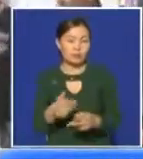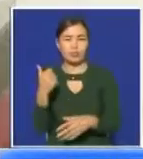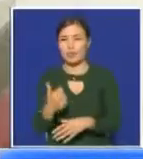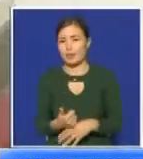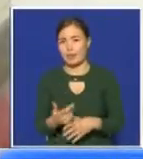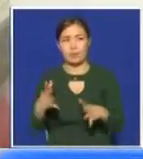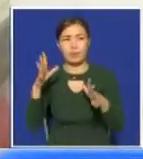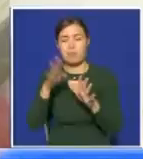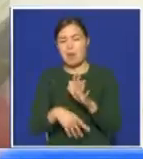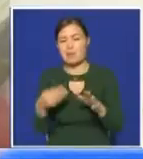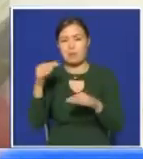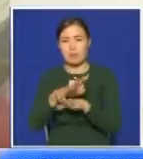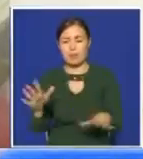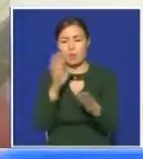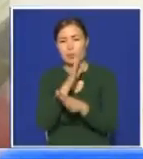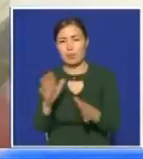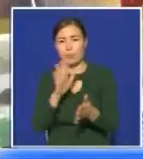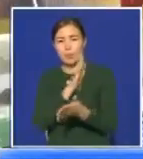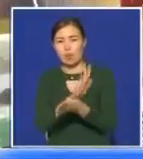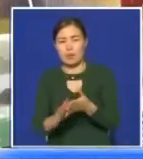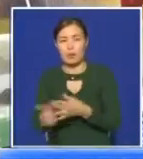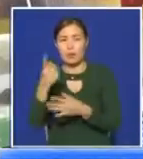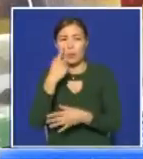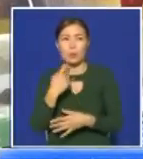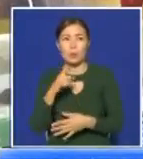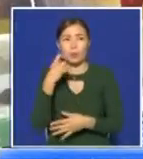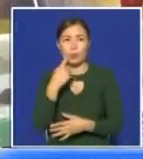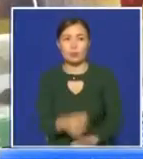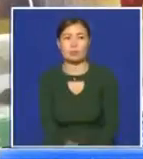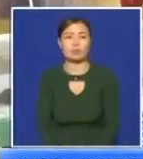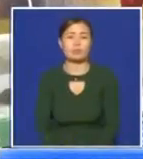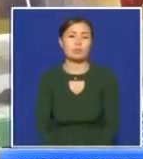шикізат қоспасыз, экологиялық таза әрі дәмді.